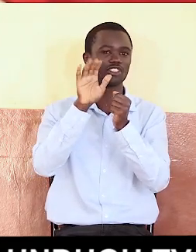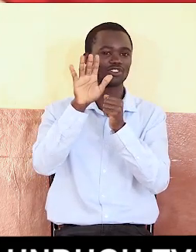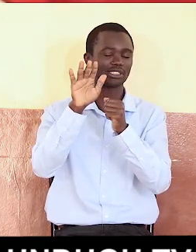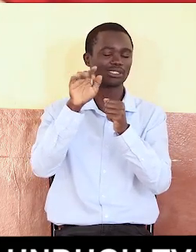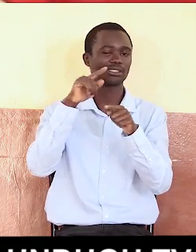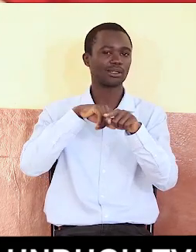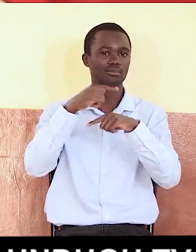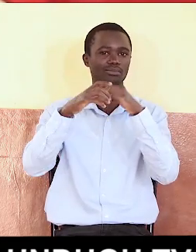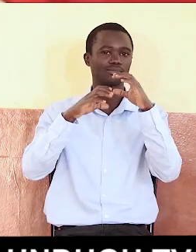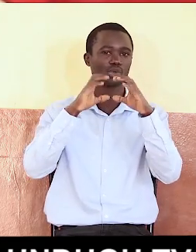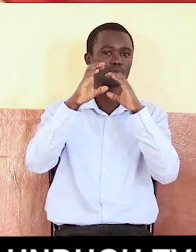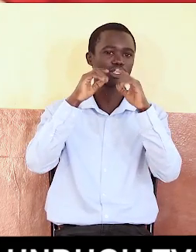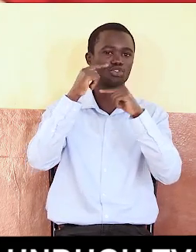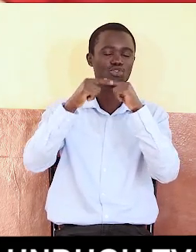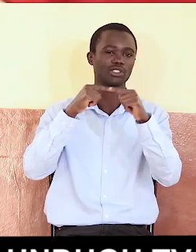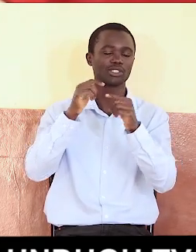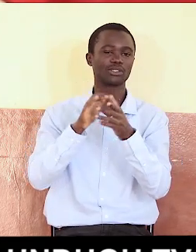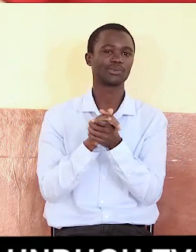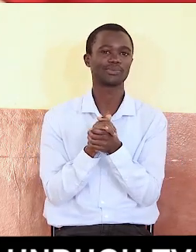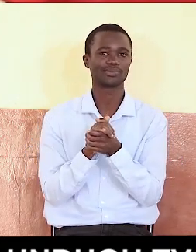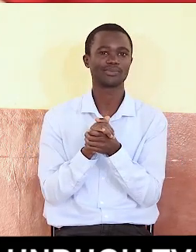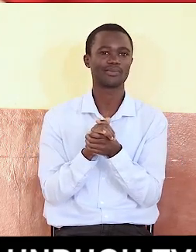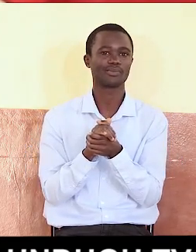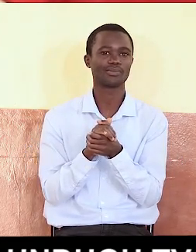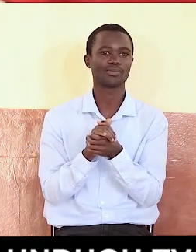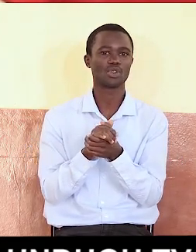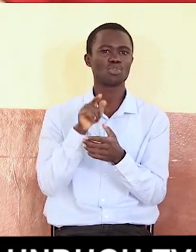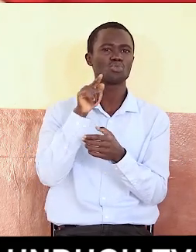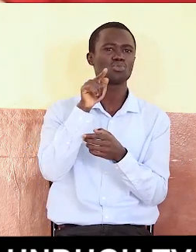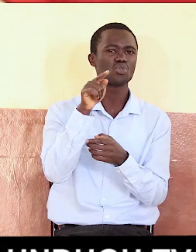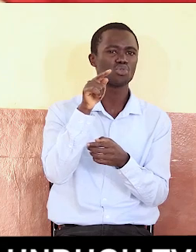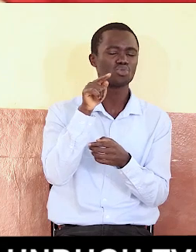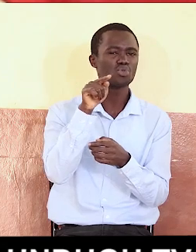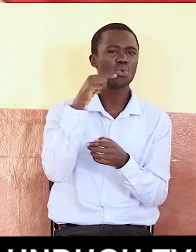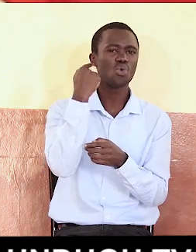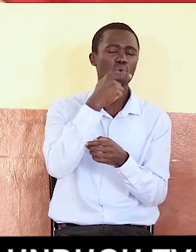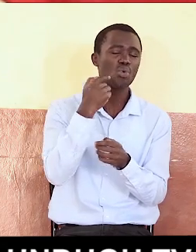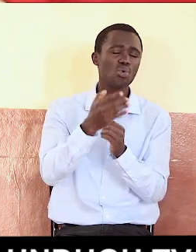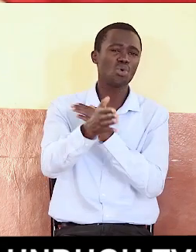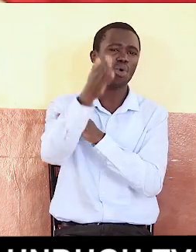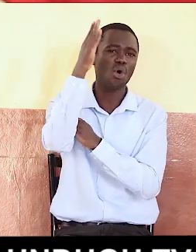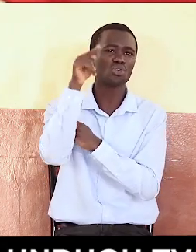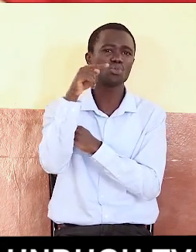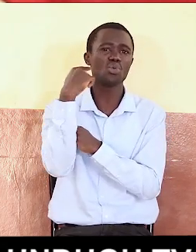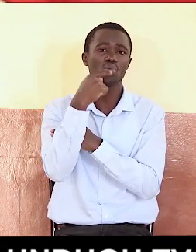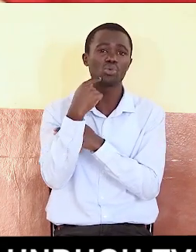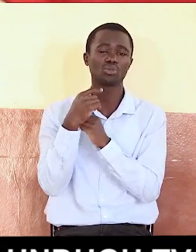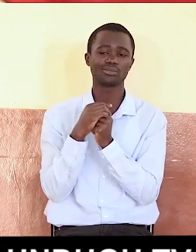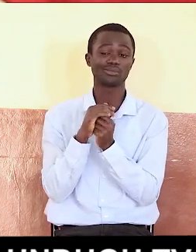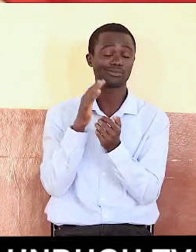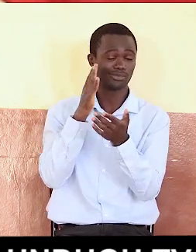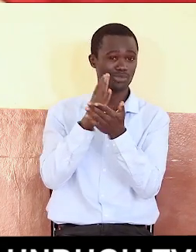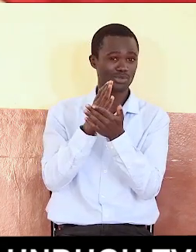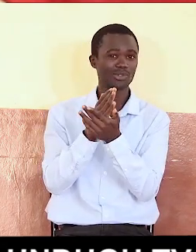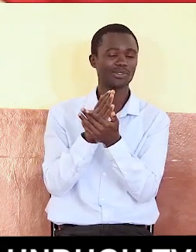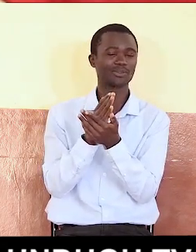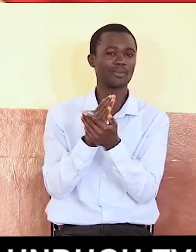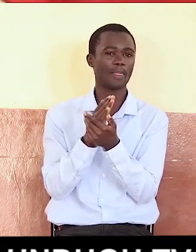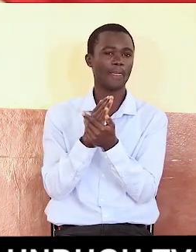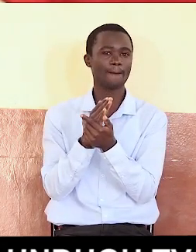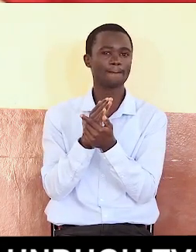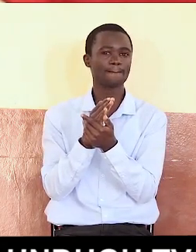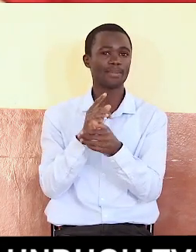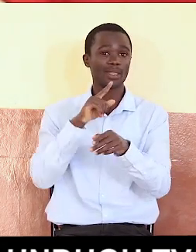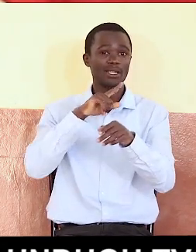mazungumzo, nani wewe unani Bwana? Unaona? Nililenga kwa sababu